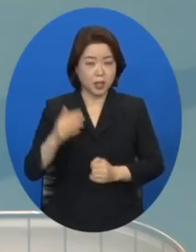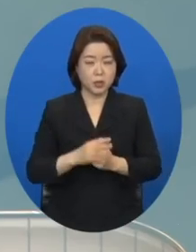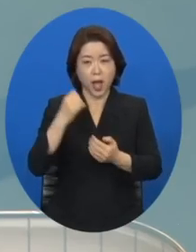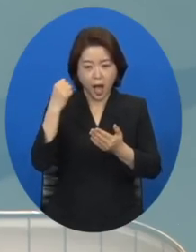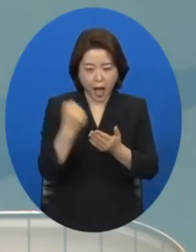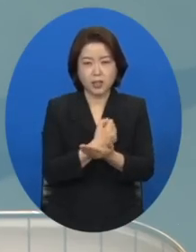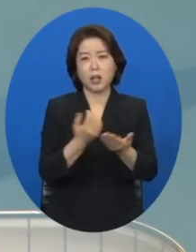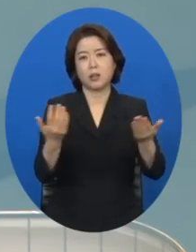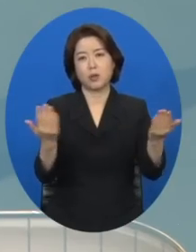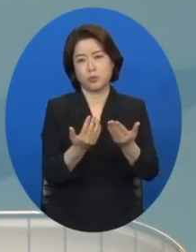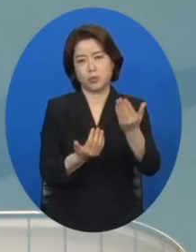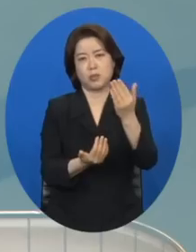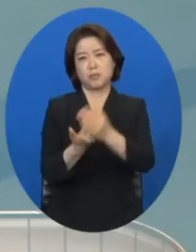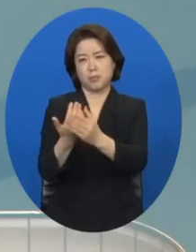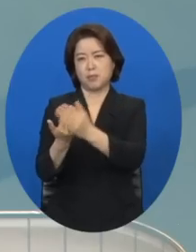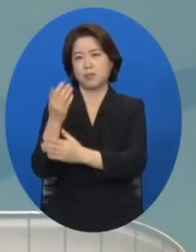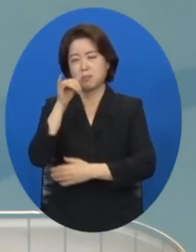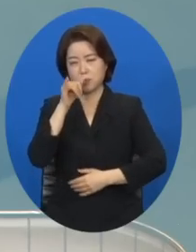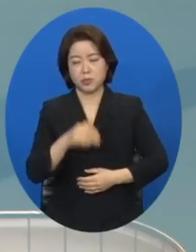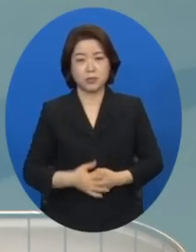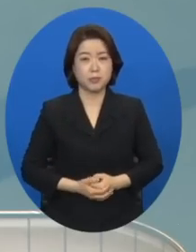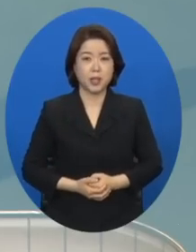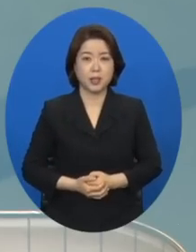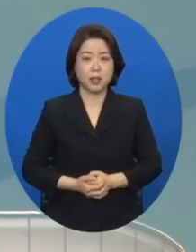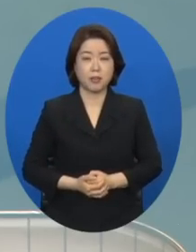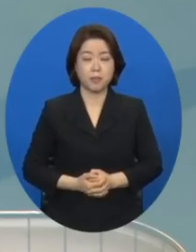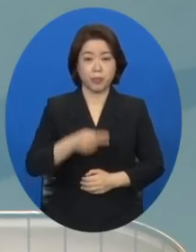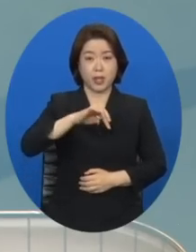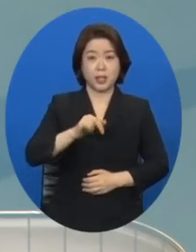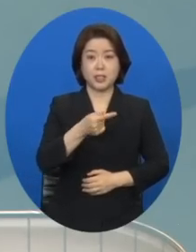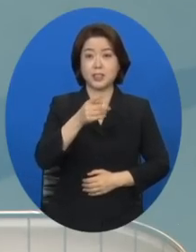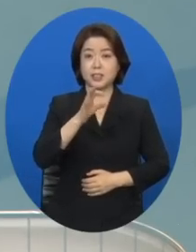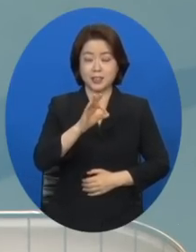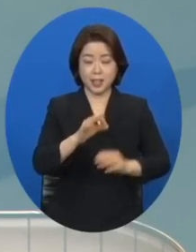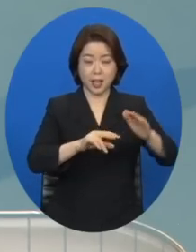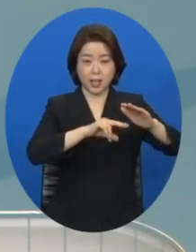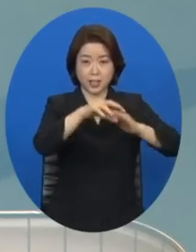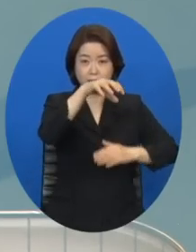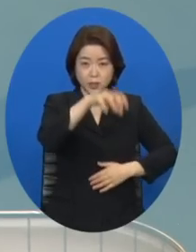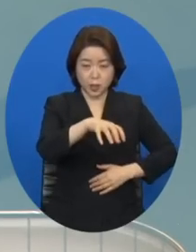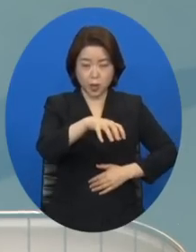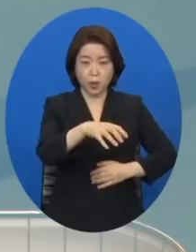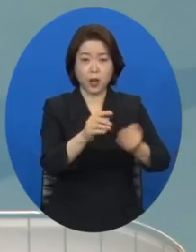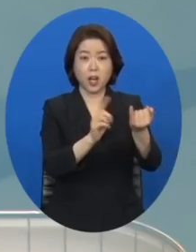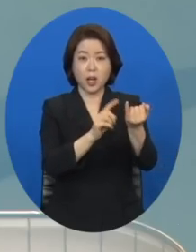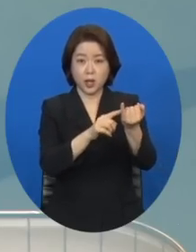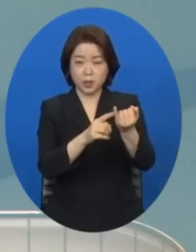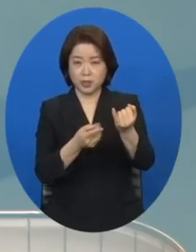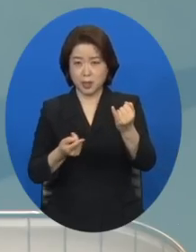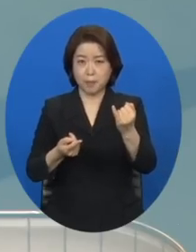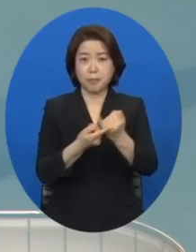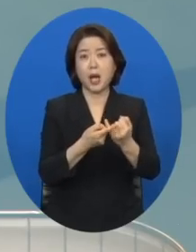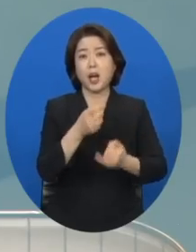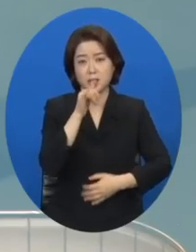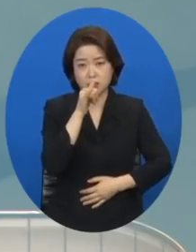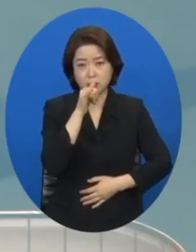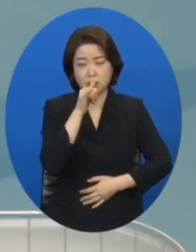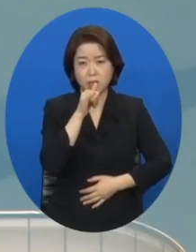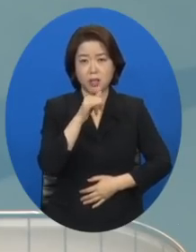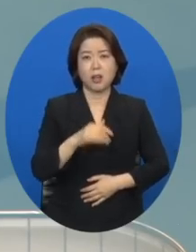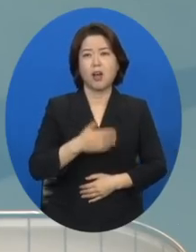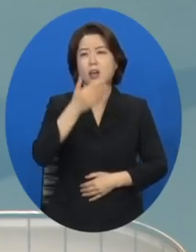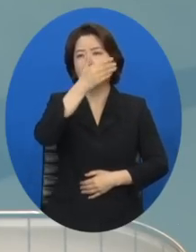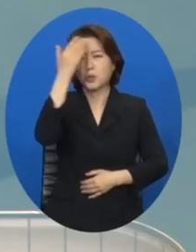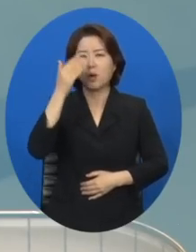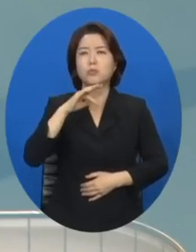사건들이 참 많이 있었는데 신당역 역무원 살인사건 젊은 28세의 역무원이